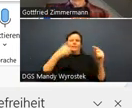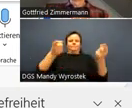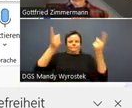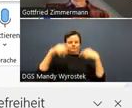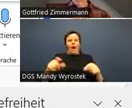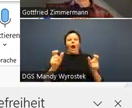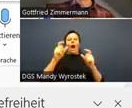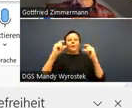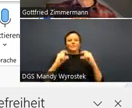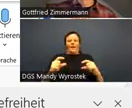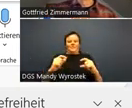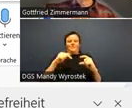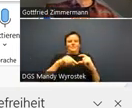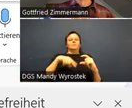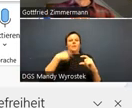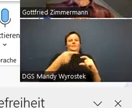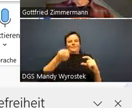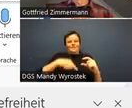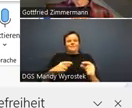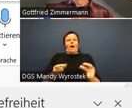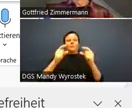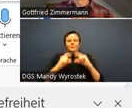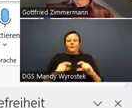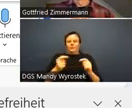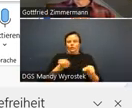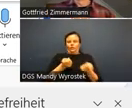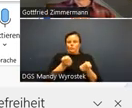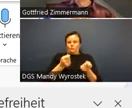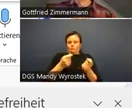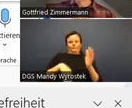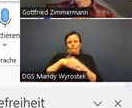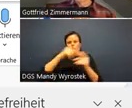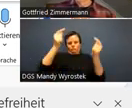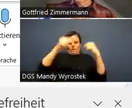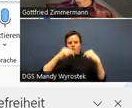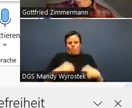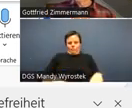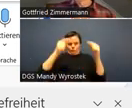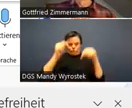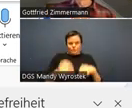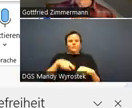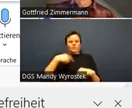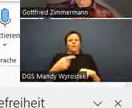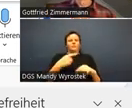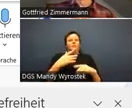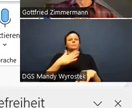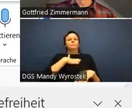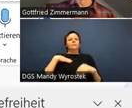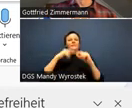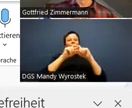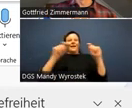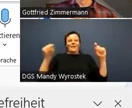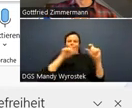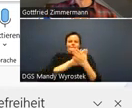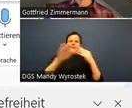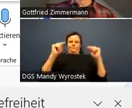Deswegen, wenn Sie Kopf- und Fußzeilen verwenden, bitte nur dann, wenn diese Information auch im Dokumentinhalt irgendwo drin